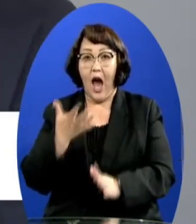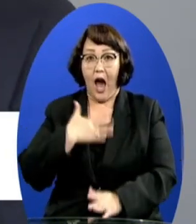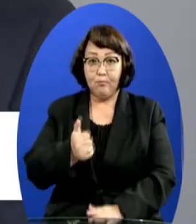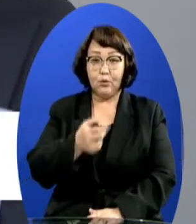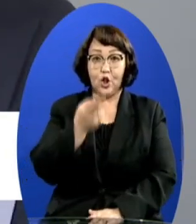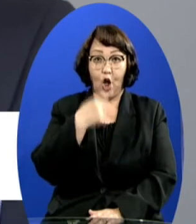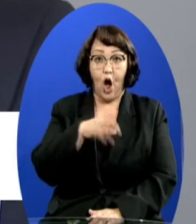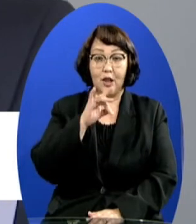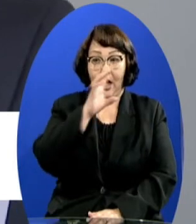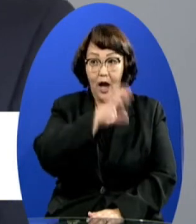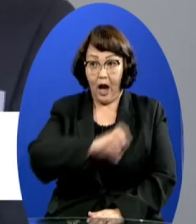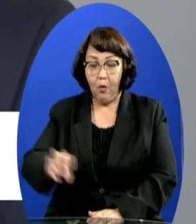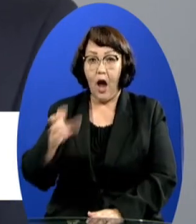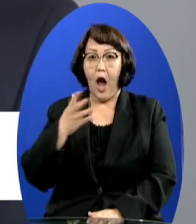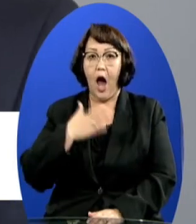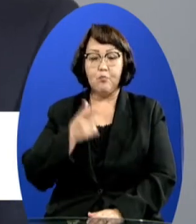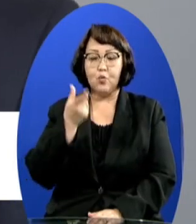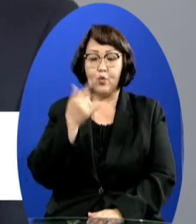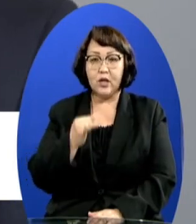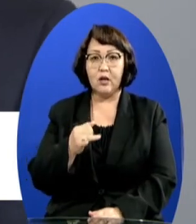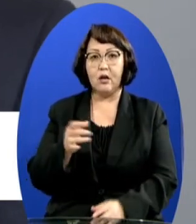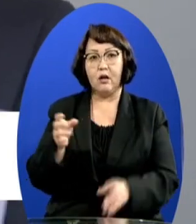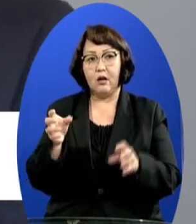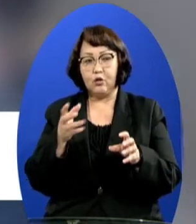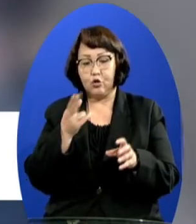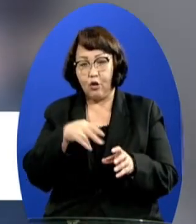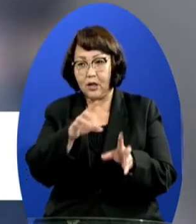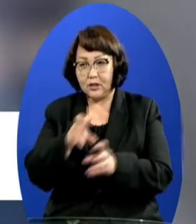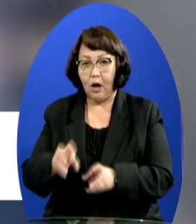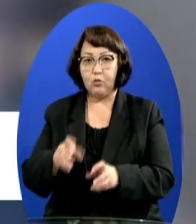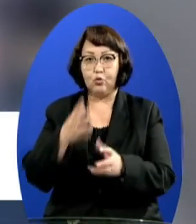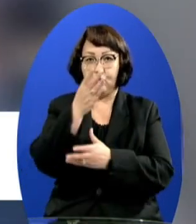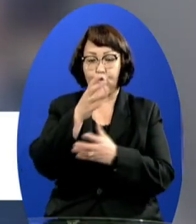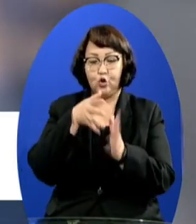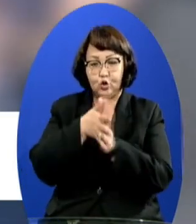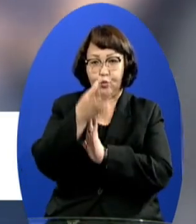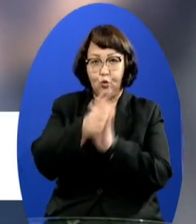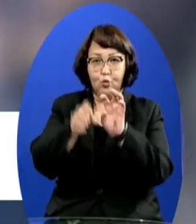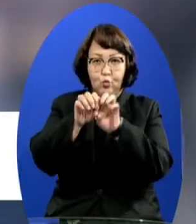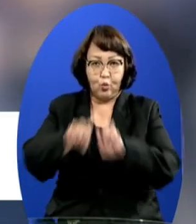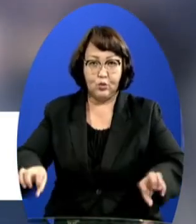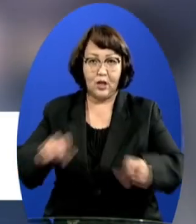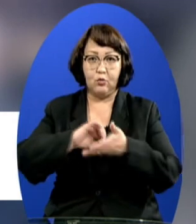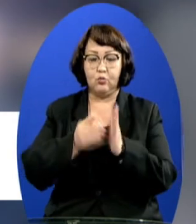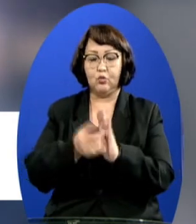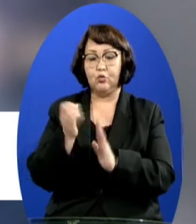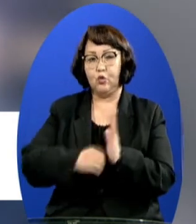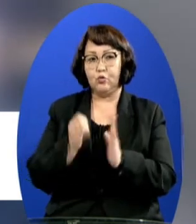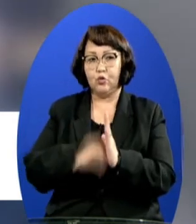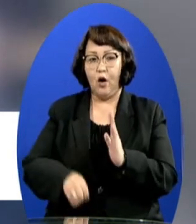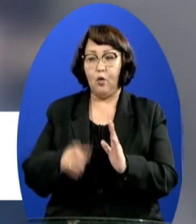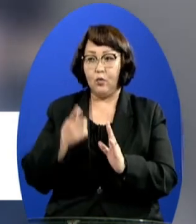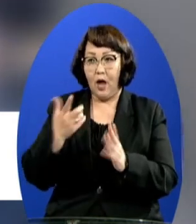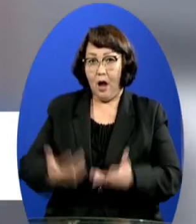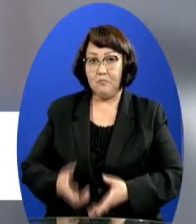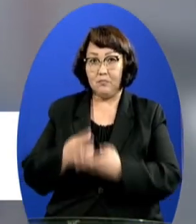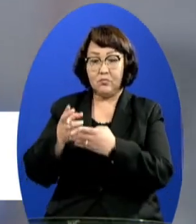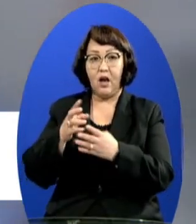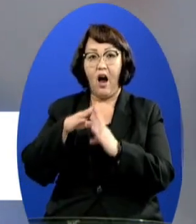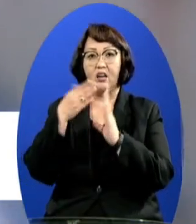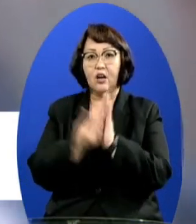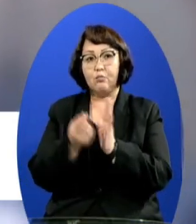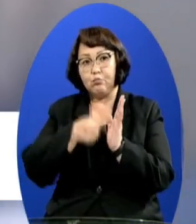эрхтэн шилжүүлэн суулгах эмчилгээний төсөв тос тостай байх ёстой. Донорулж бусдад амьдрал бэлгэлсэн хүний ар гэрт ямар нэгэн мөнгөн